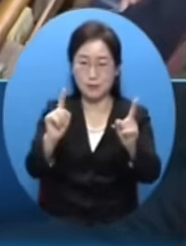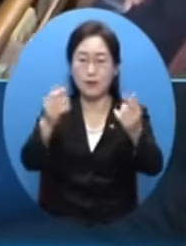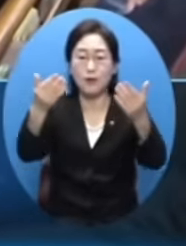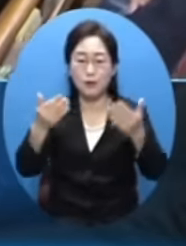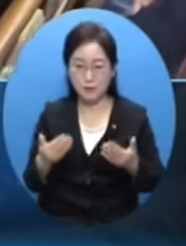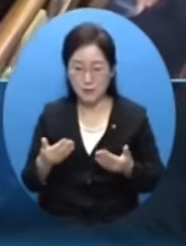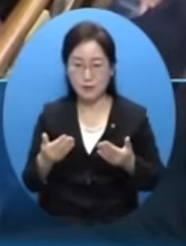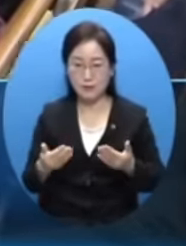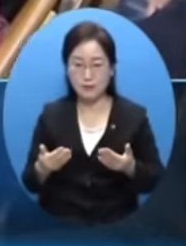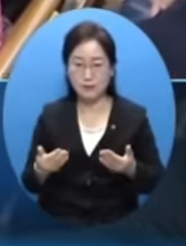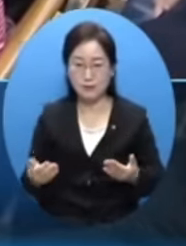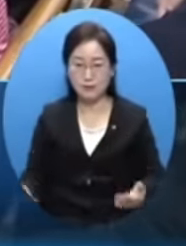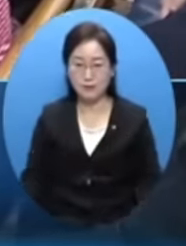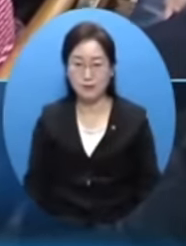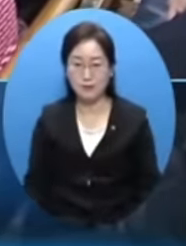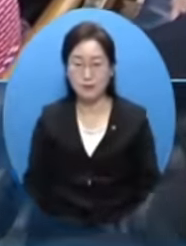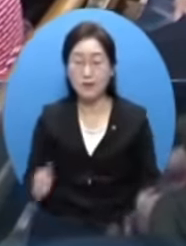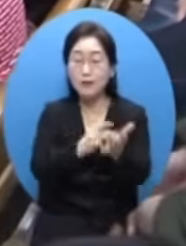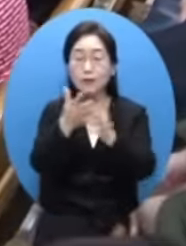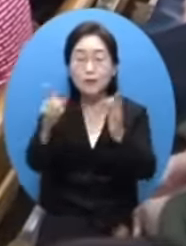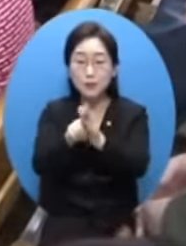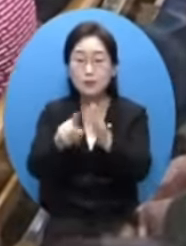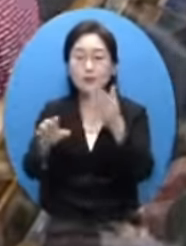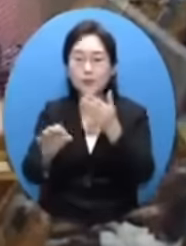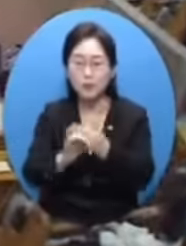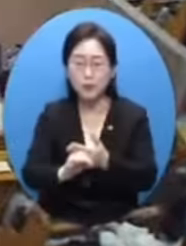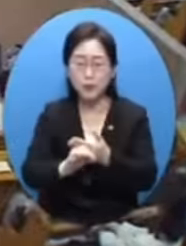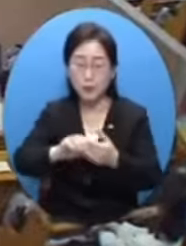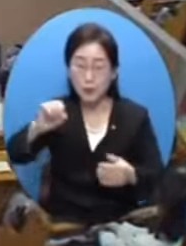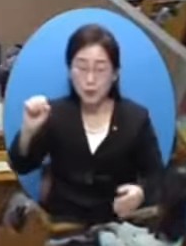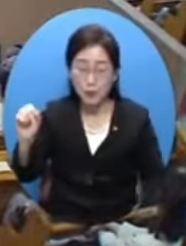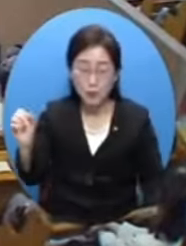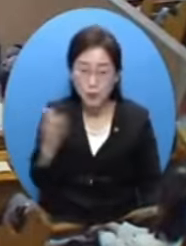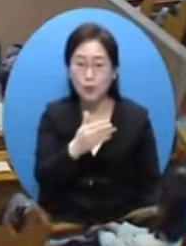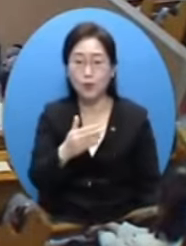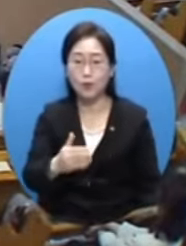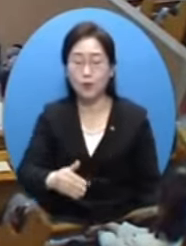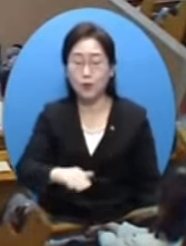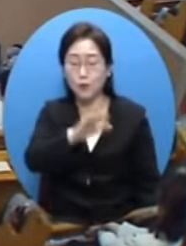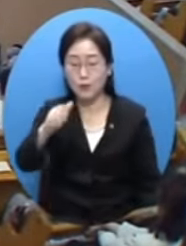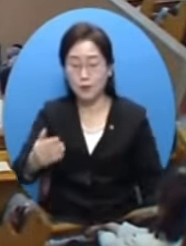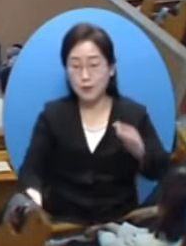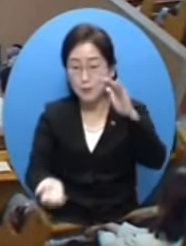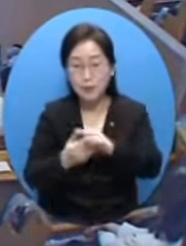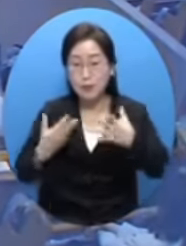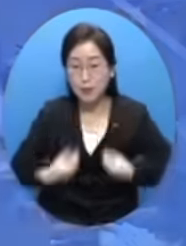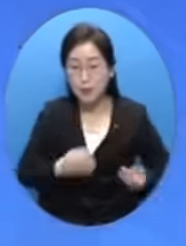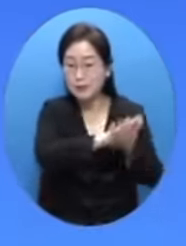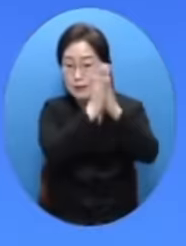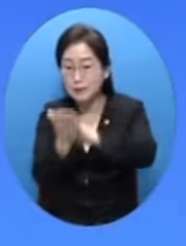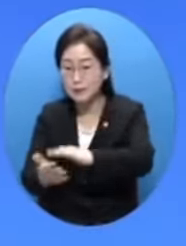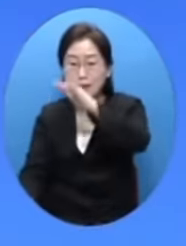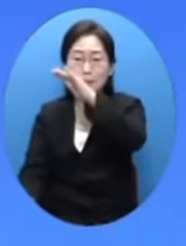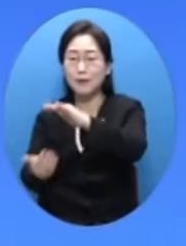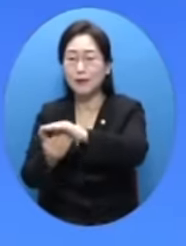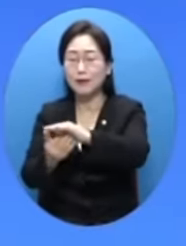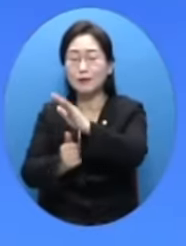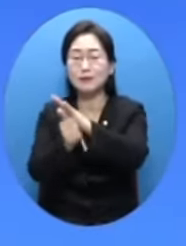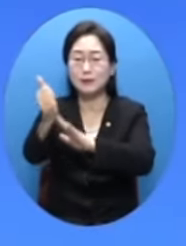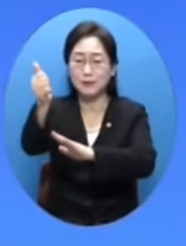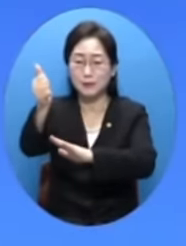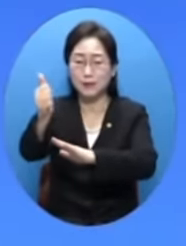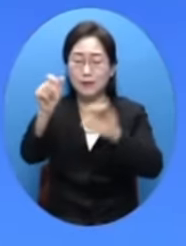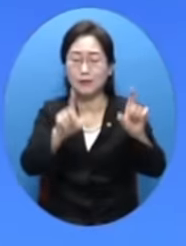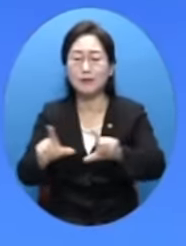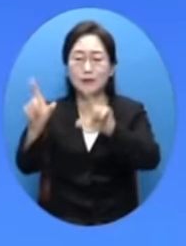얻으리라. 예수를 믿기만 하면 그 순간 우리는 절대절망적인 존재에서 절대 희망으로 옮겨진 삶을